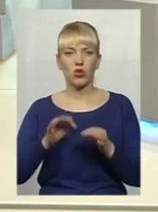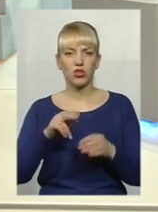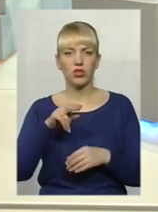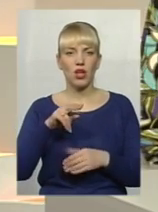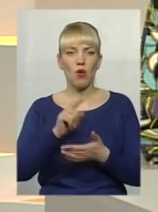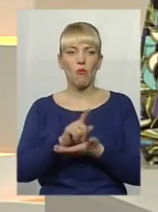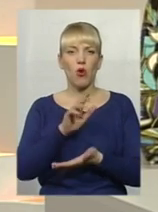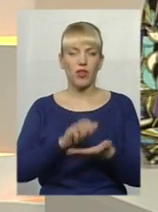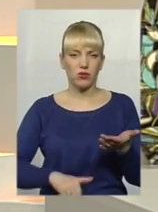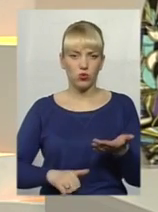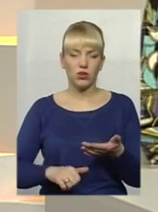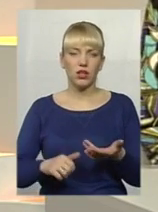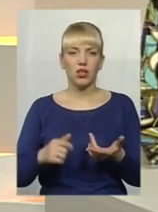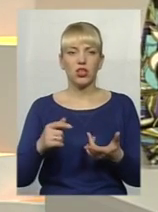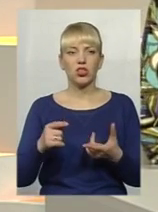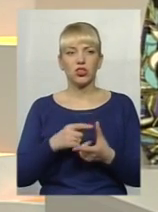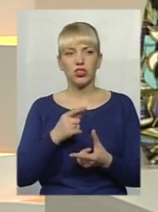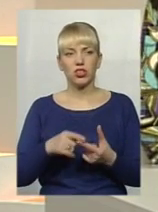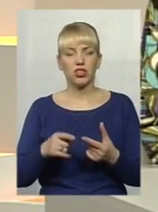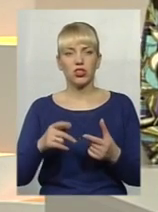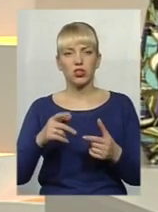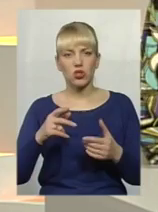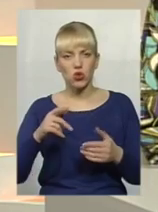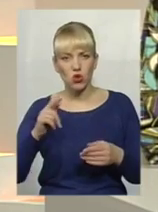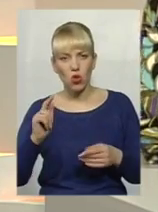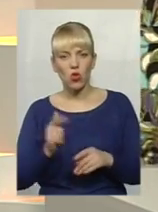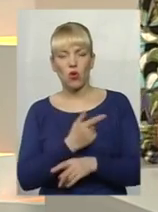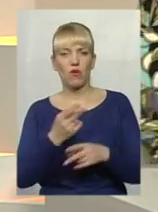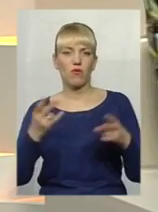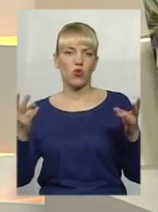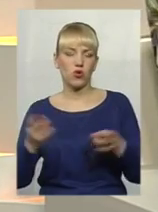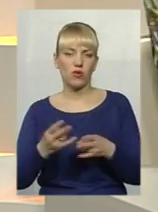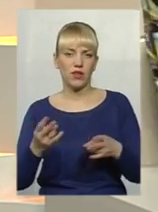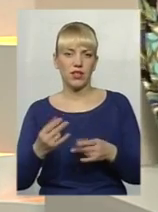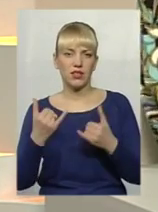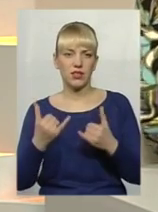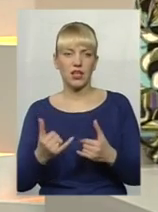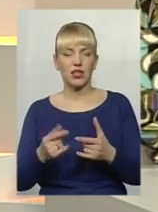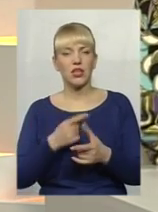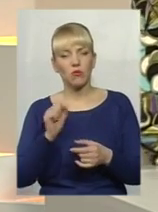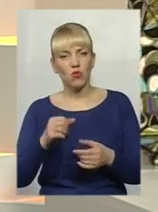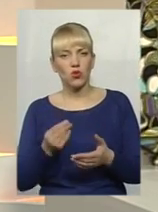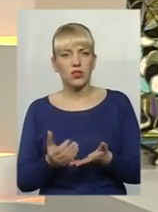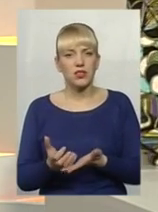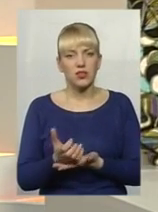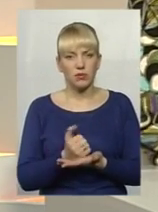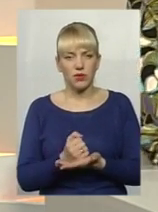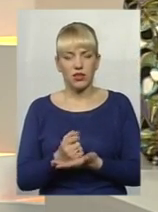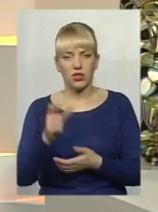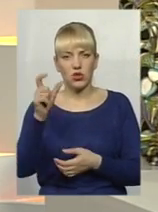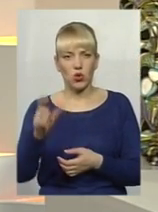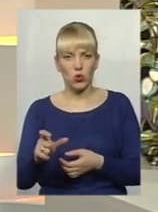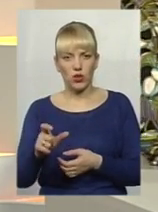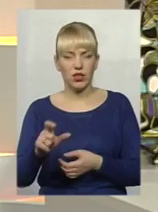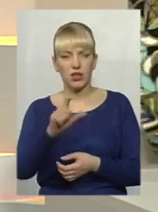Чи можемо ми говорити, чи знову доведеться зараз, чи все-таки можна стягнути ті кошти з людини, чи